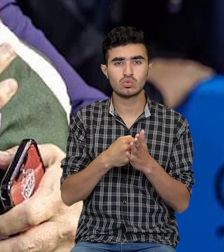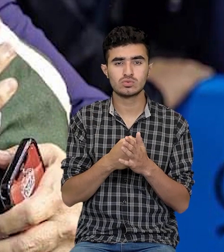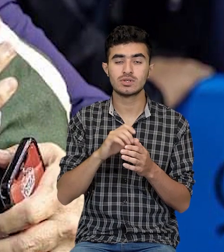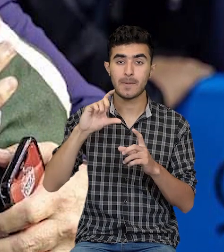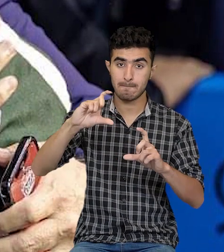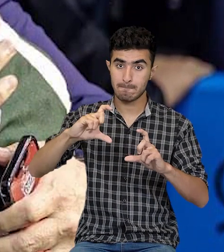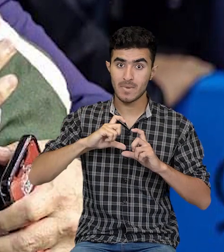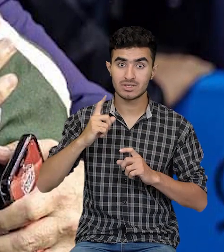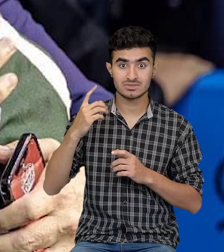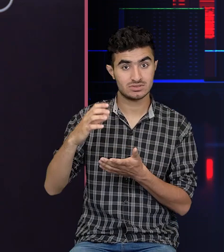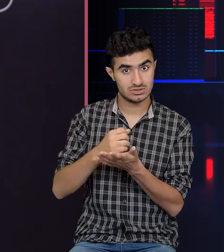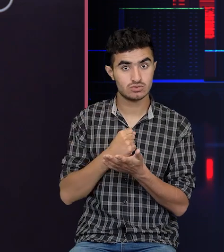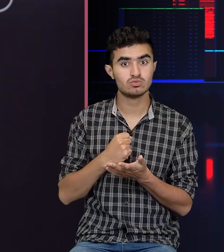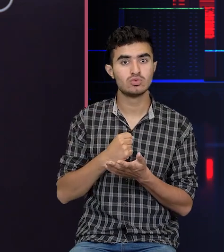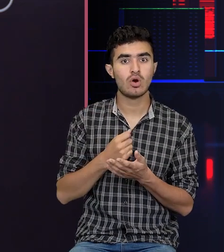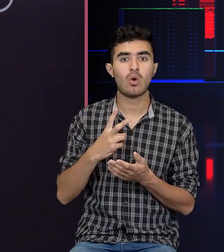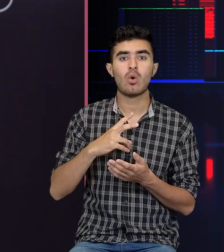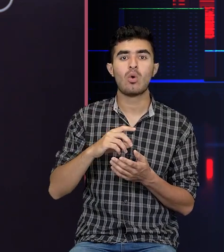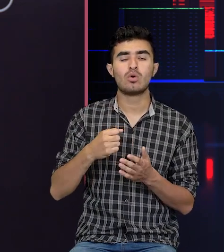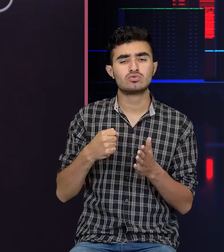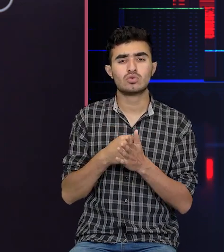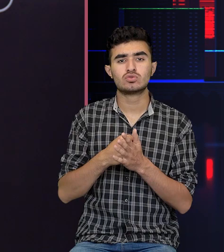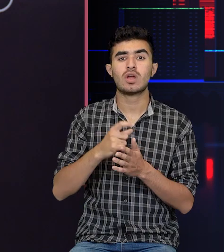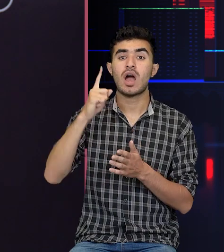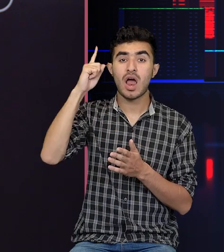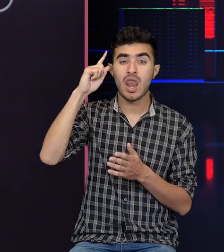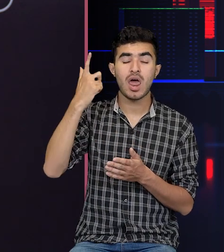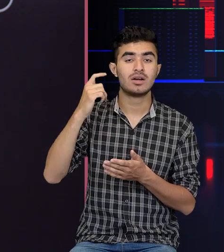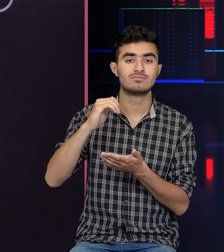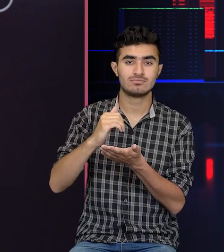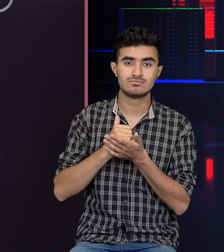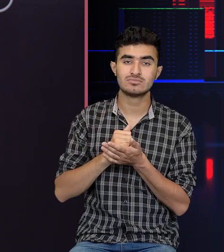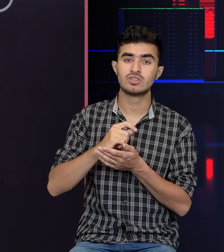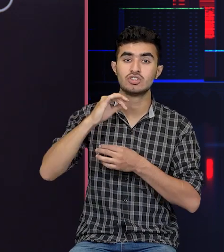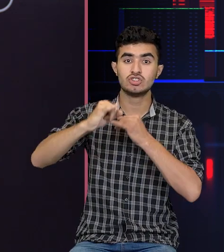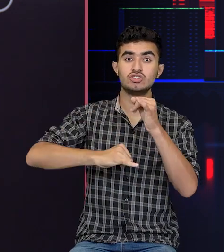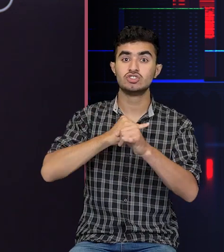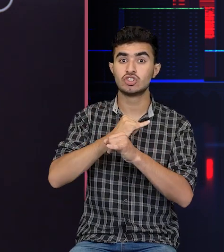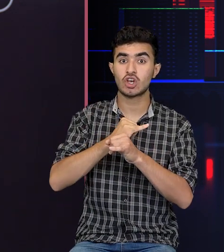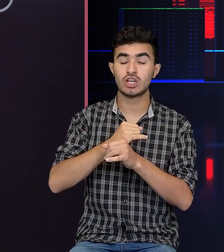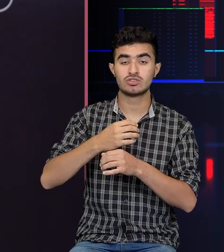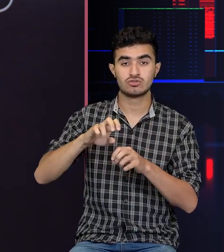मेडल लेकर आऊँ। और मेरी यही ख्वाहिश है कि अल्लाह या तो मुझे इंटरनेशनल टूर पे कभी लेके ना जाए, अगर